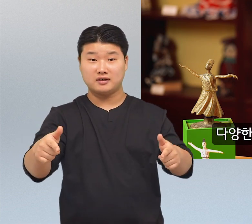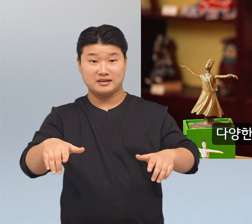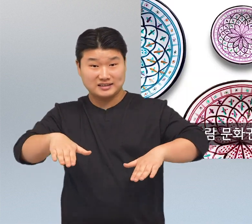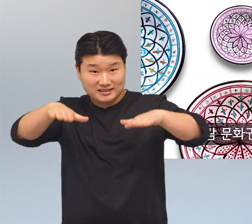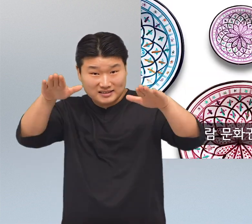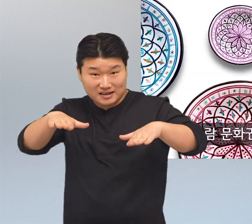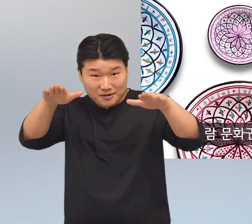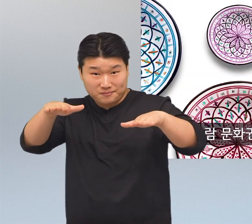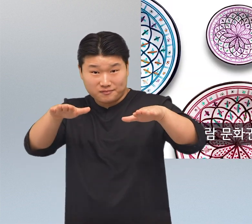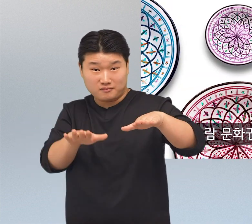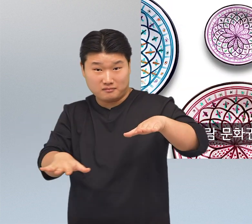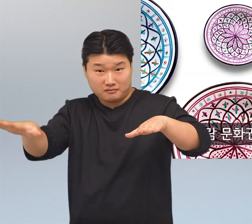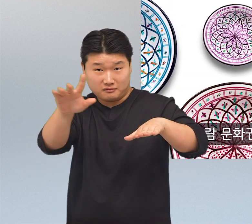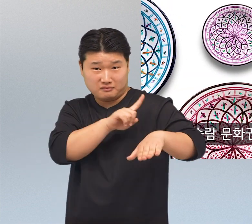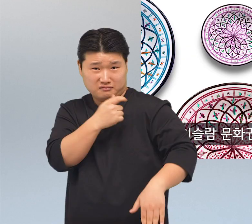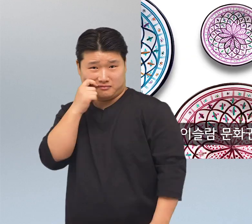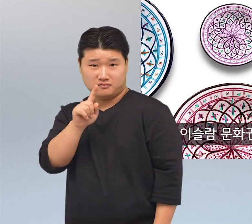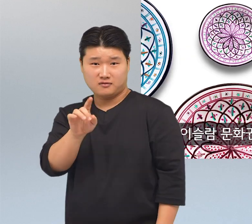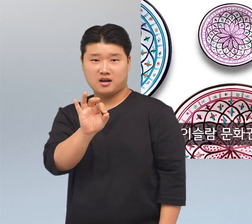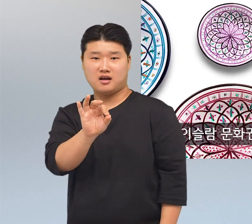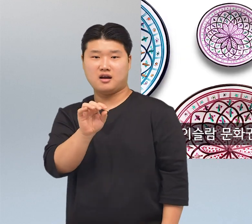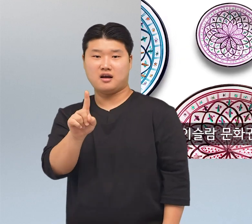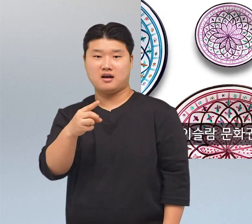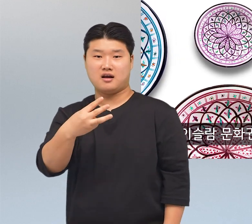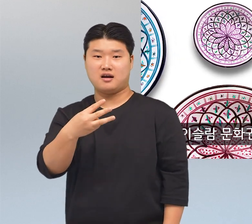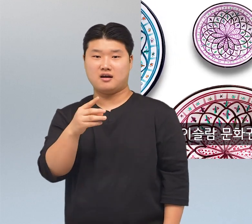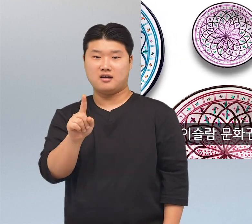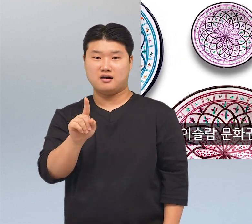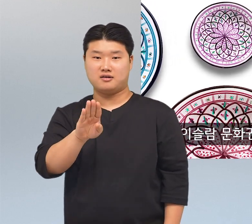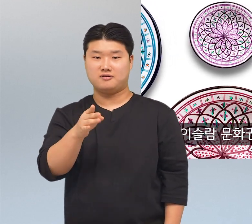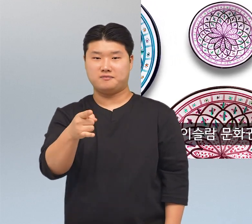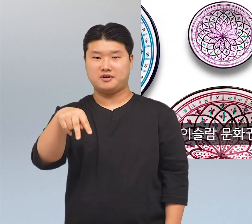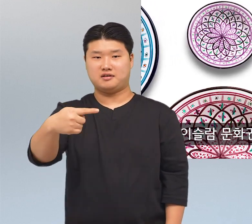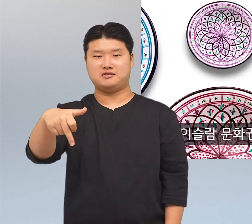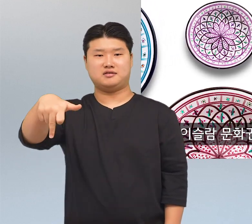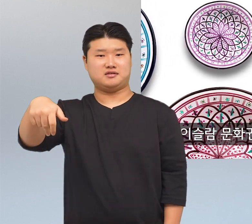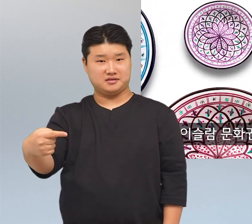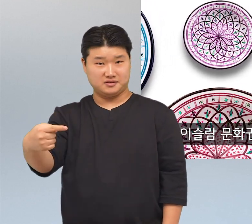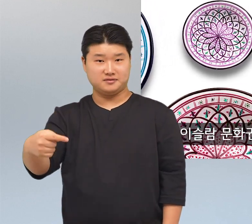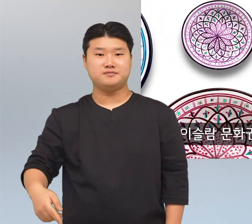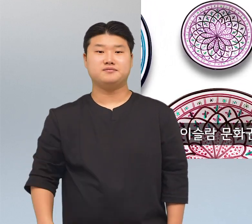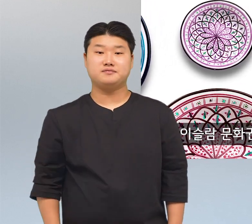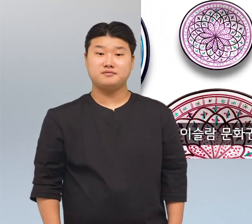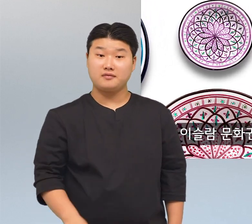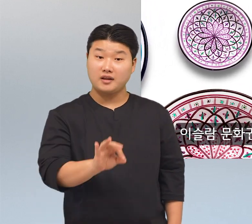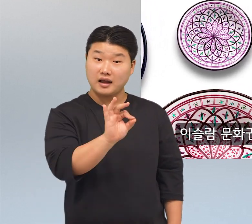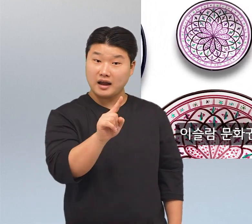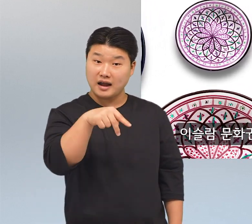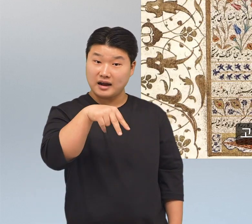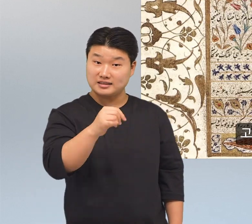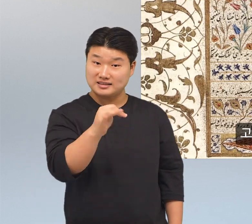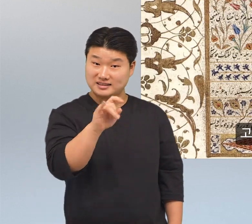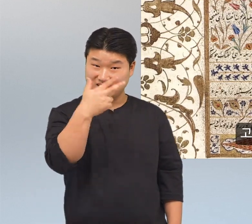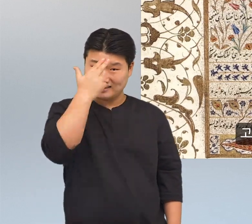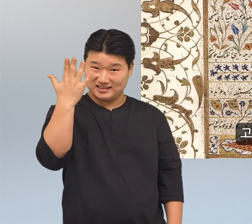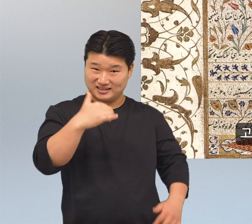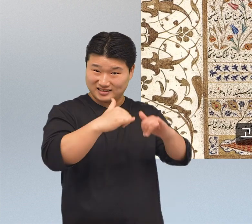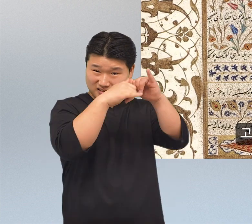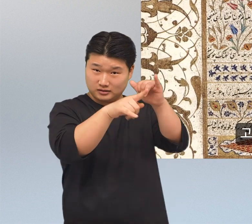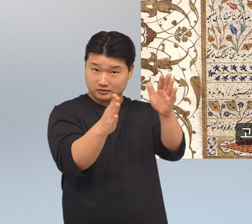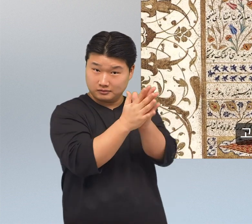있습니다. 이슬람 문화권에서 사랑받는 아라베스크와 다양한 기하학적 무늬,